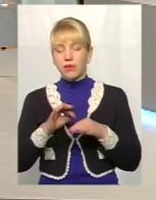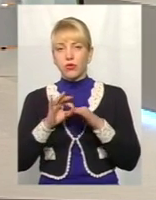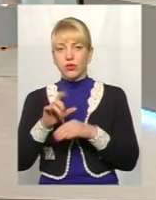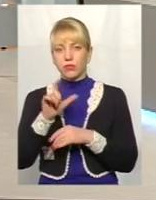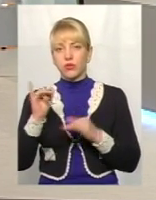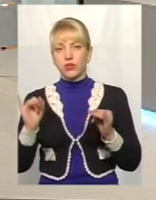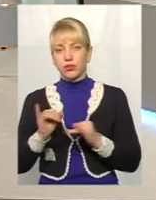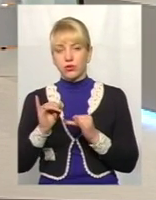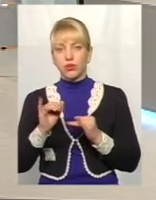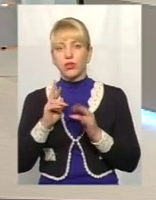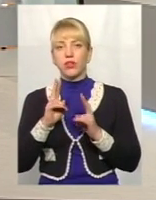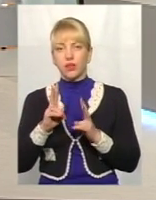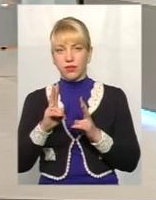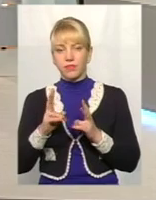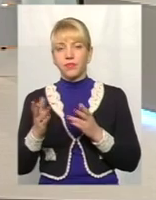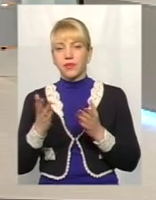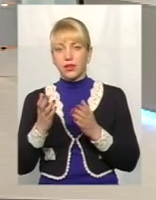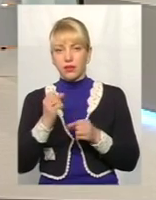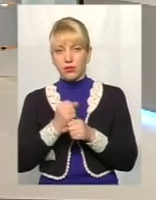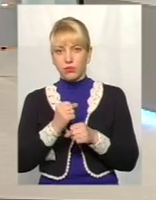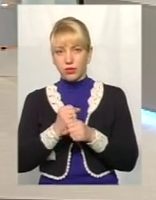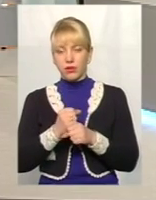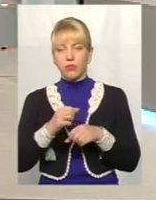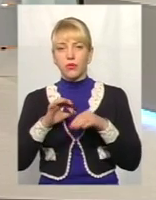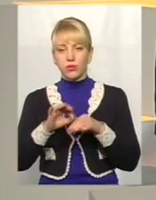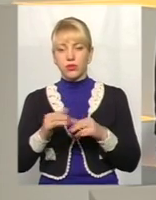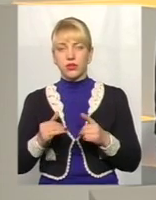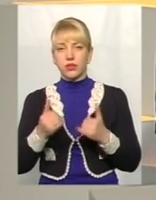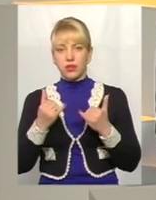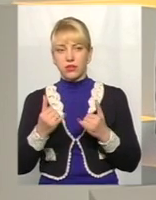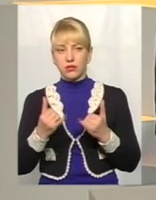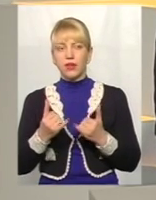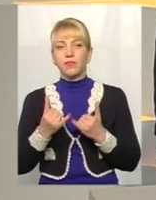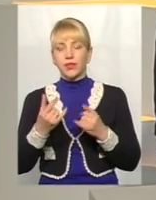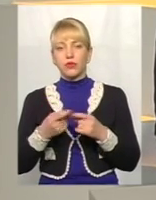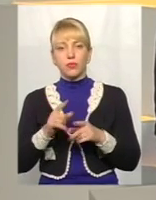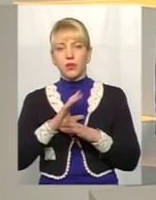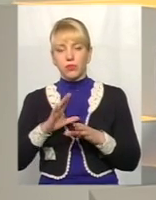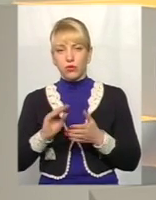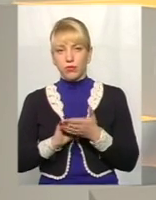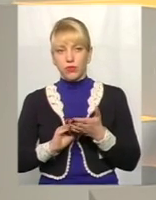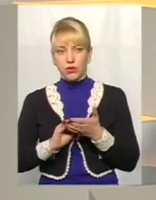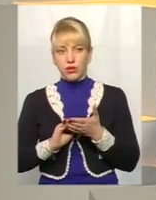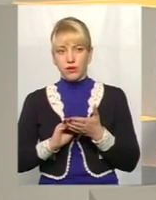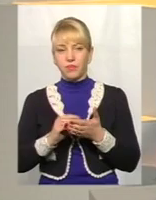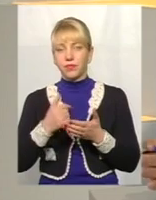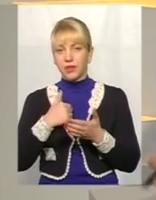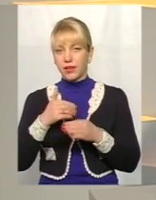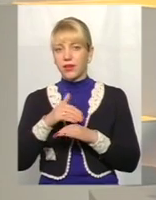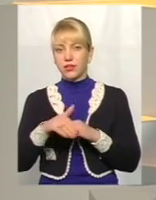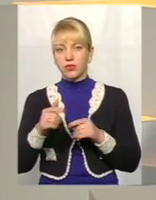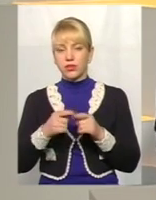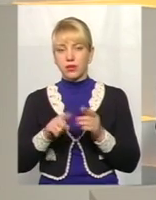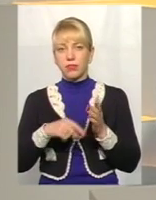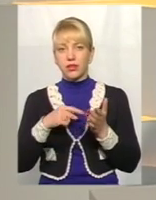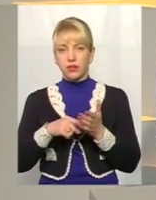і яка робота приходить зараз для того, щоб не було повторення? Я адресую це питання